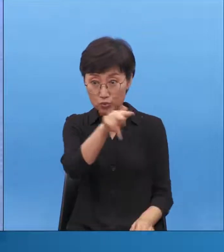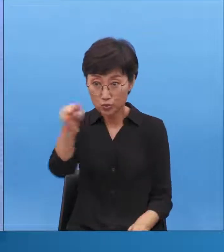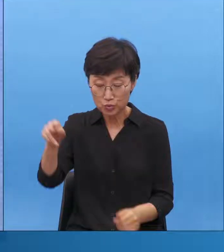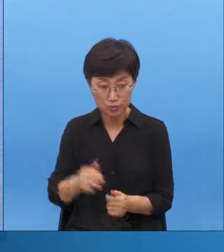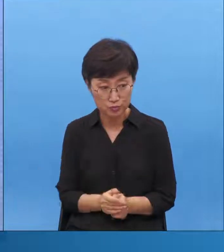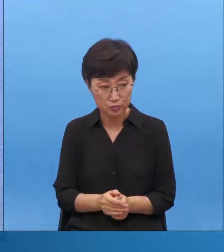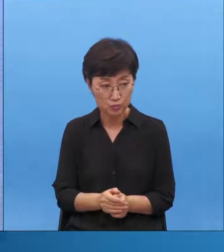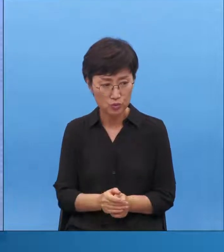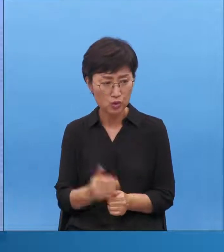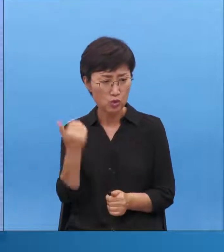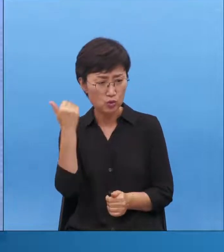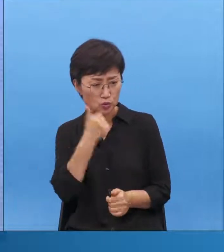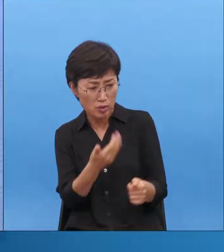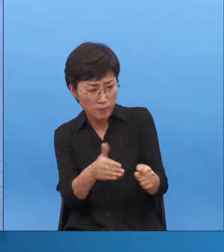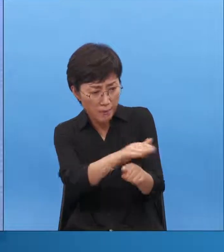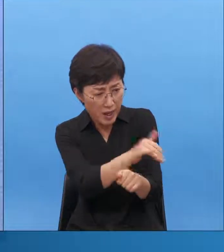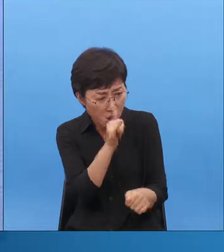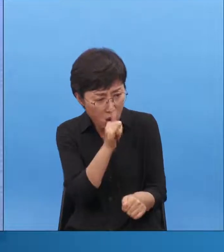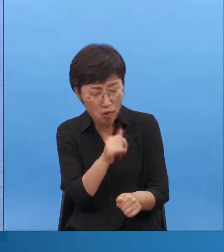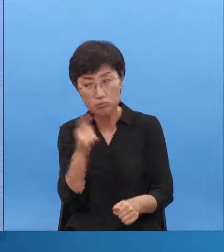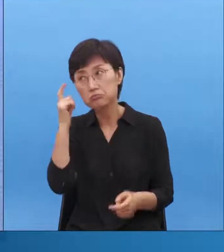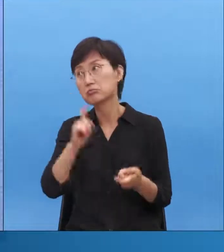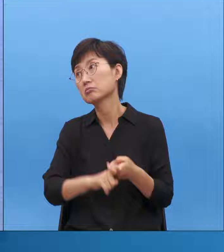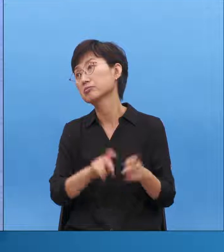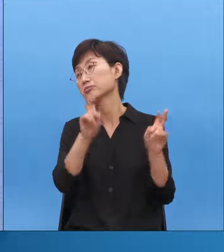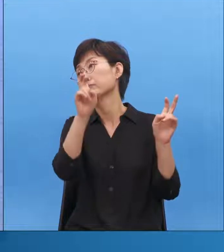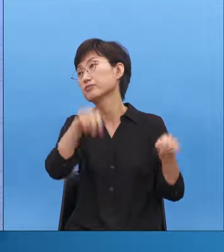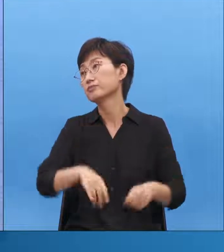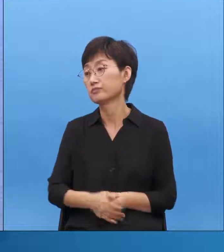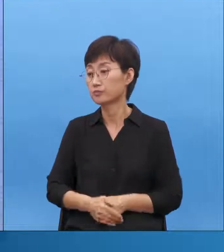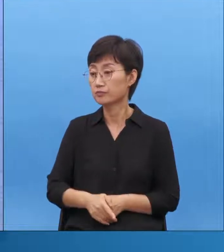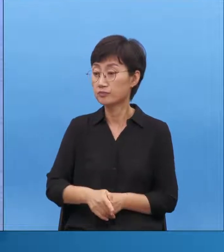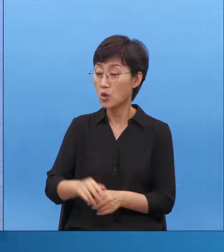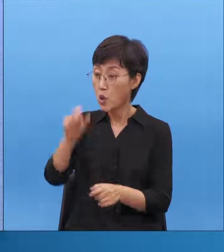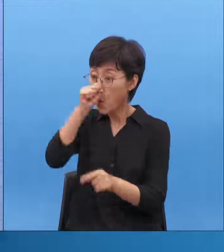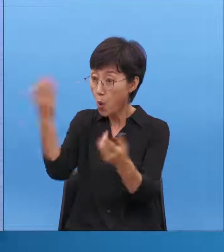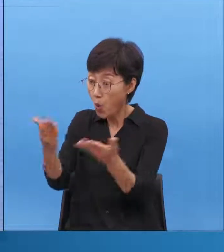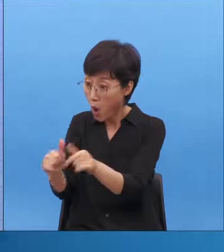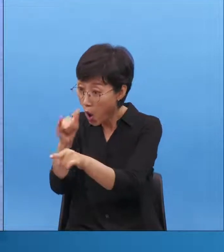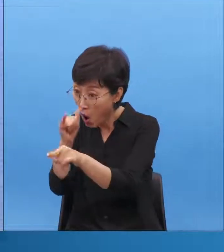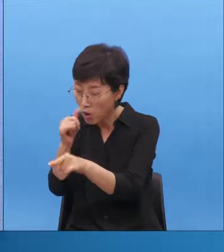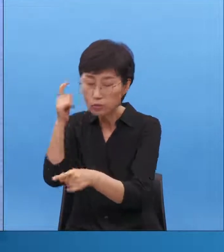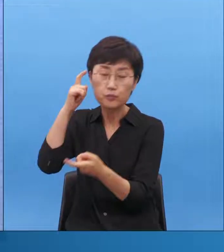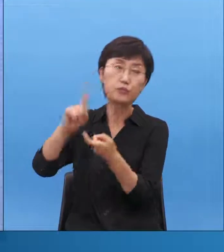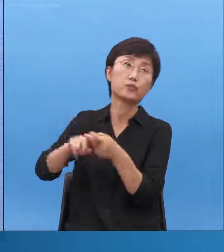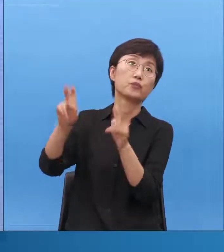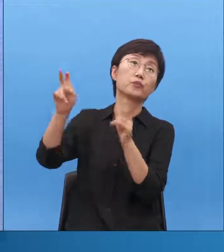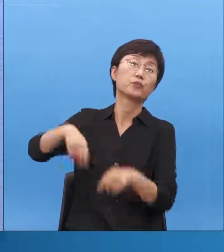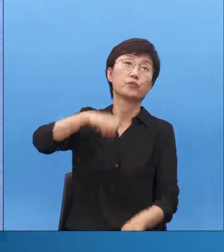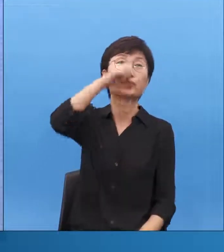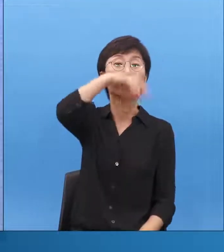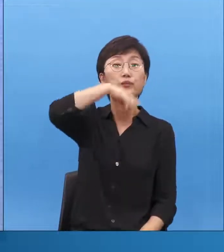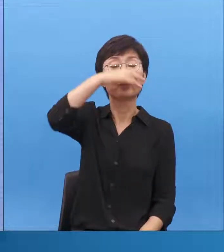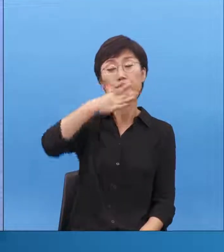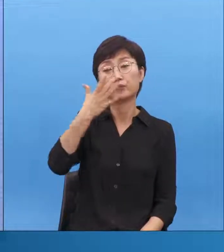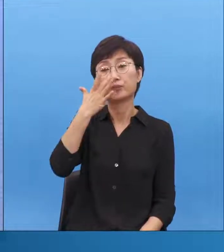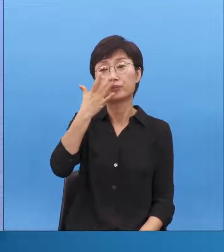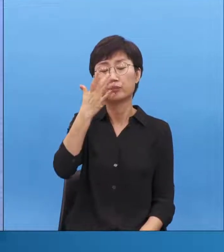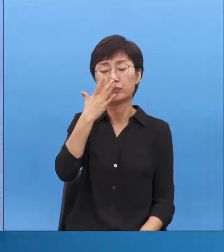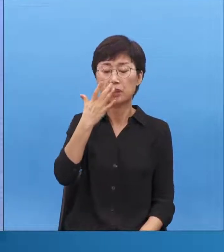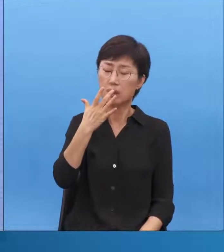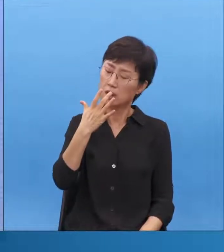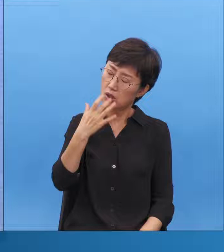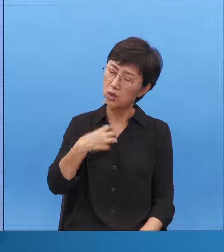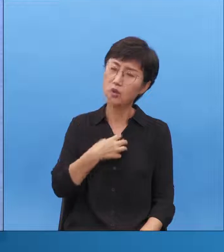I feel like when our church members go through a crisis or even a death, it seems like we are not very 그건 interested in 굉장히 that. 중요한 거거든요. But this is